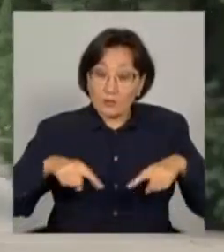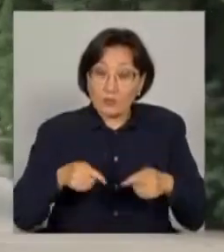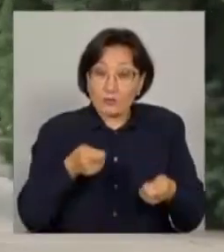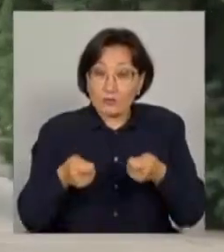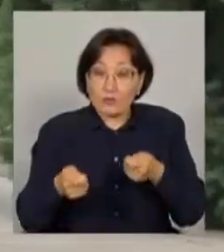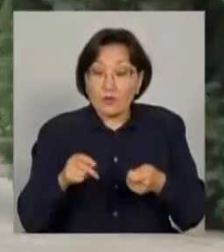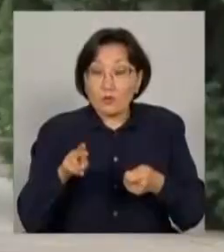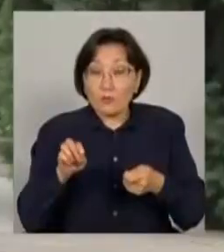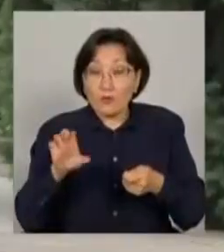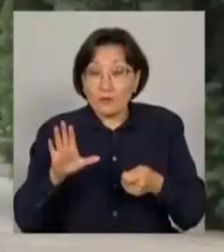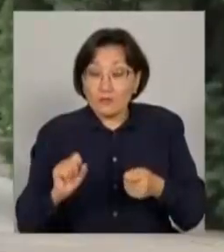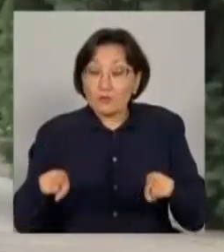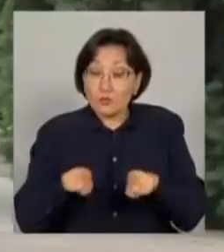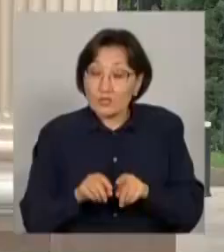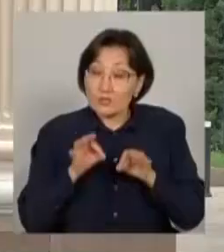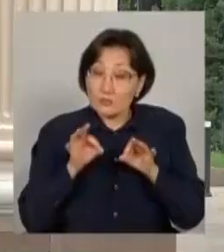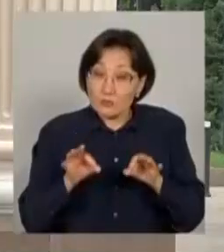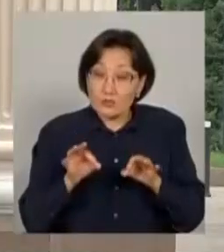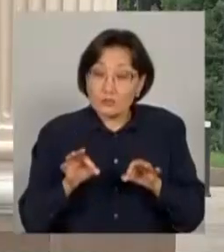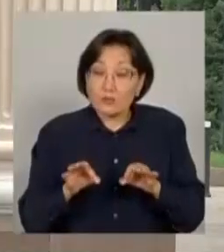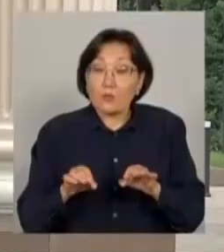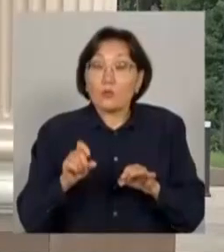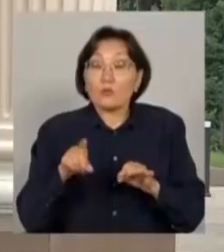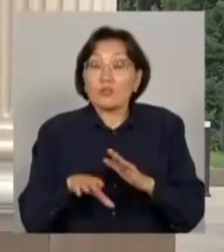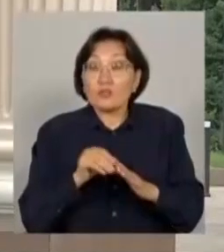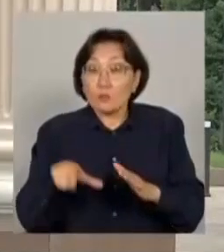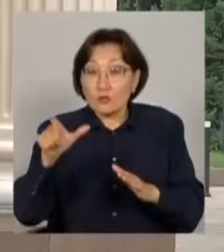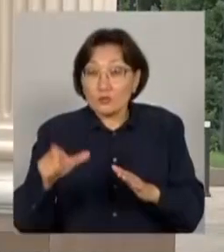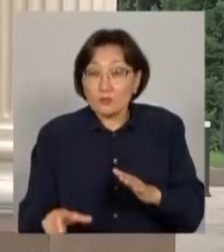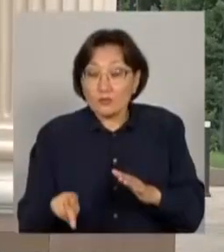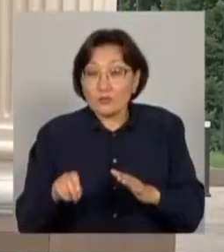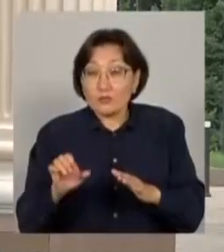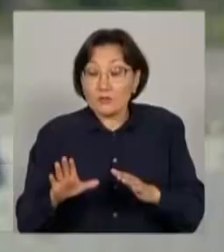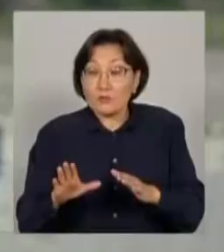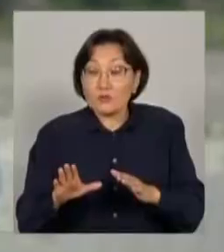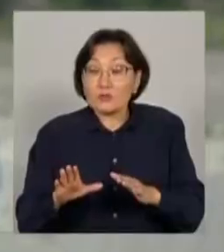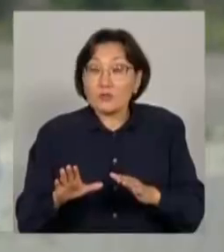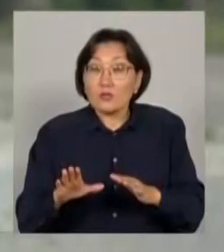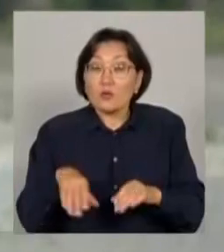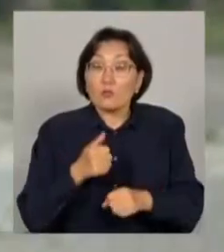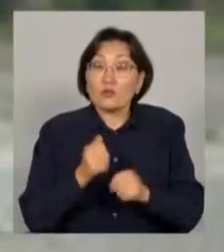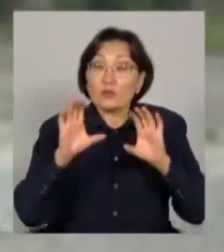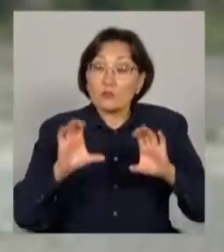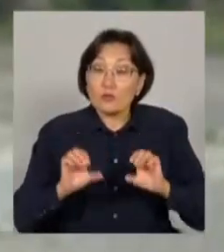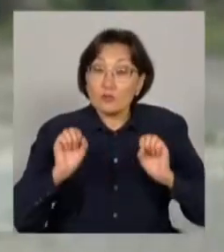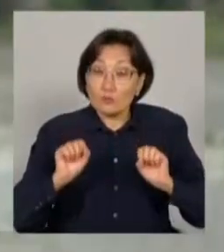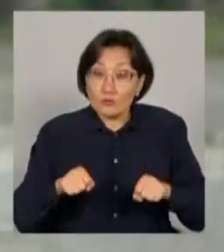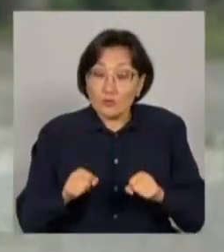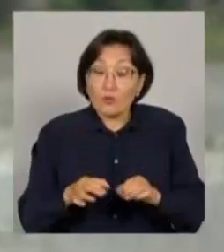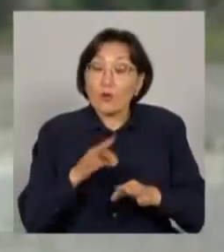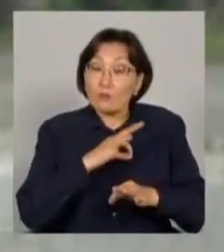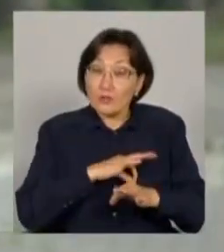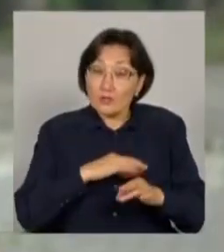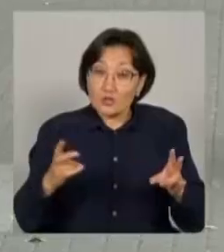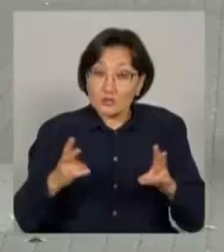төрағасы Алтынай Көбеева осылай деді. Сондай-ақ мәслихат депутаты азаттықтың айғағы болған конституцияның мүмкіндігін барынша